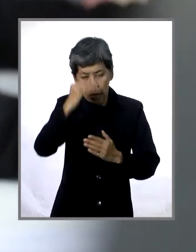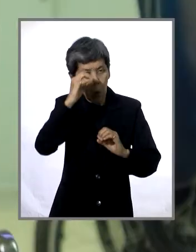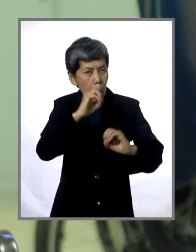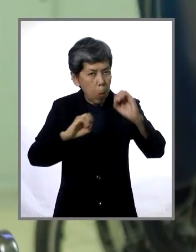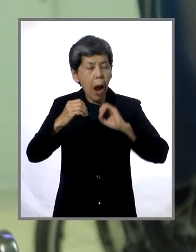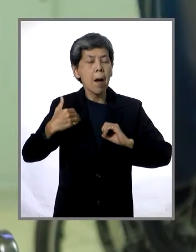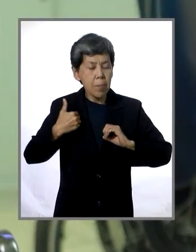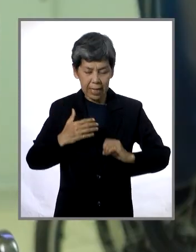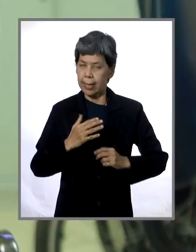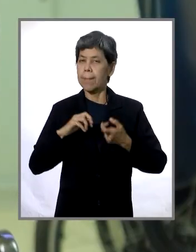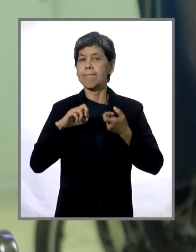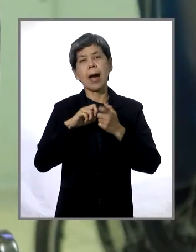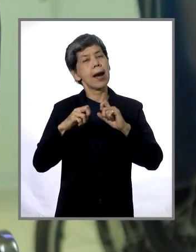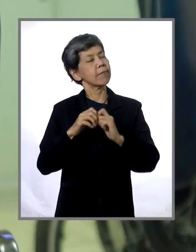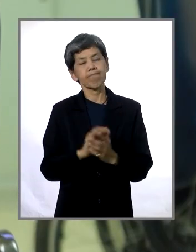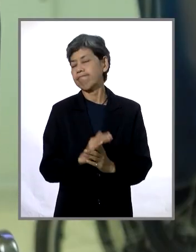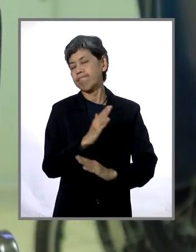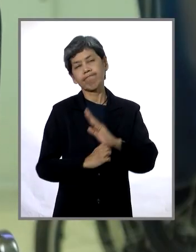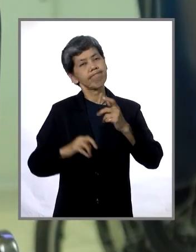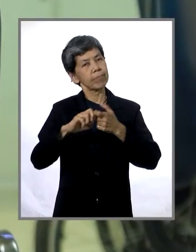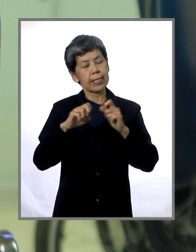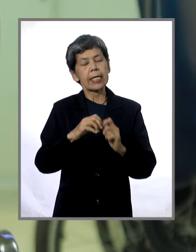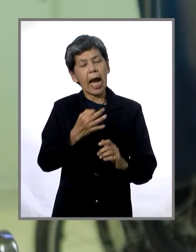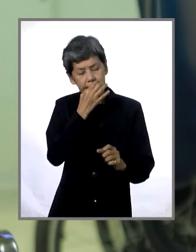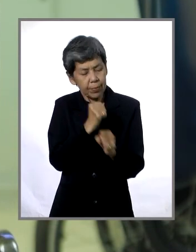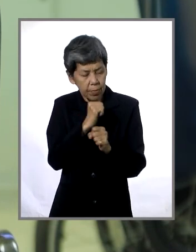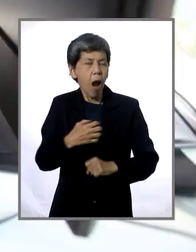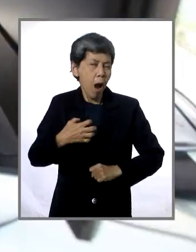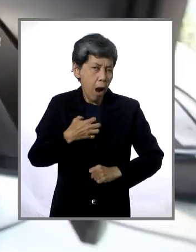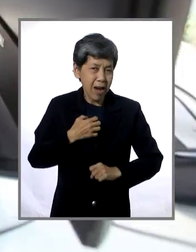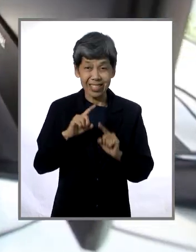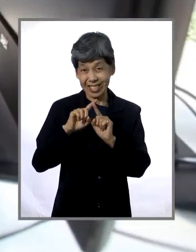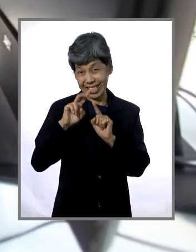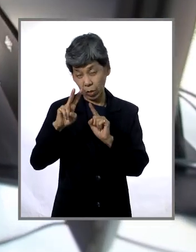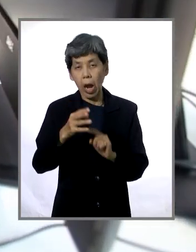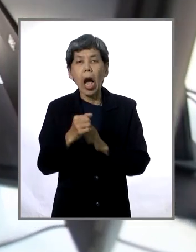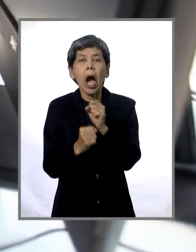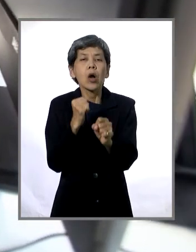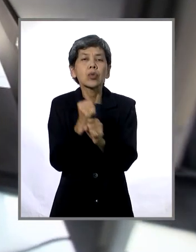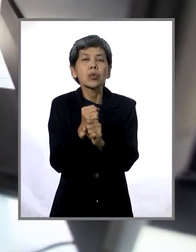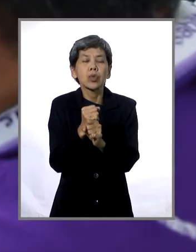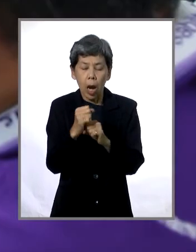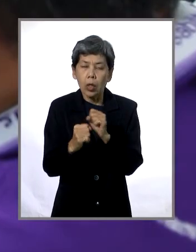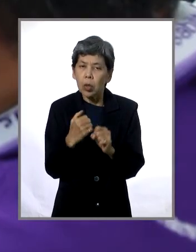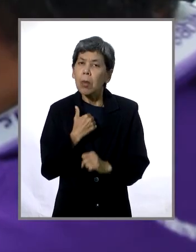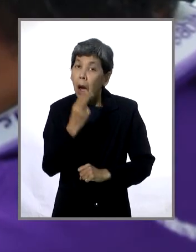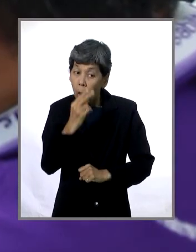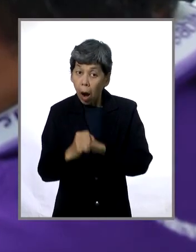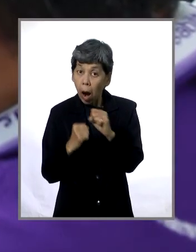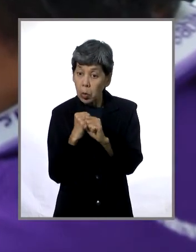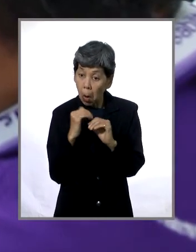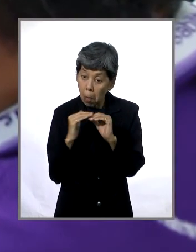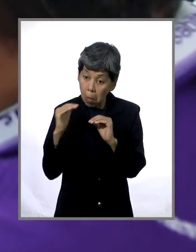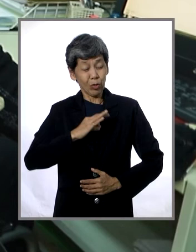ทางสถานีวิทยุโทรทัศน์แห่งประเทศไทยหรือ n VTและรายการตะลุยสิทธิททุกวันอาทิตย์เวลา